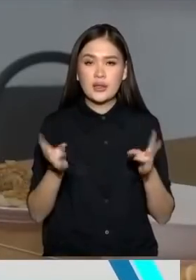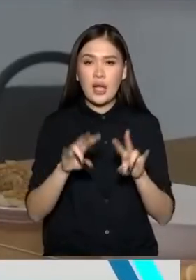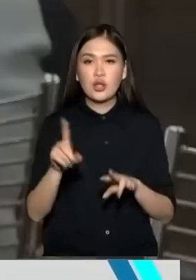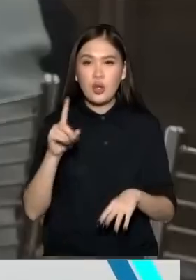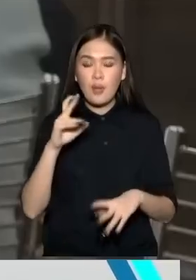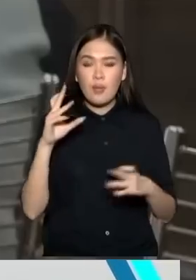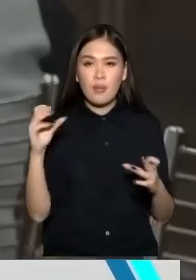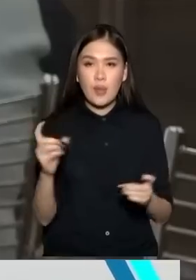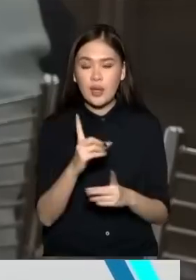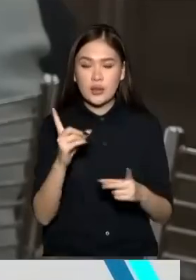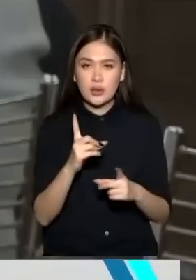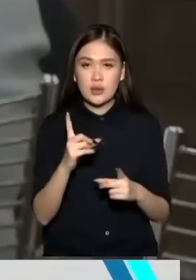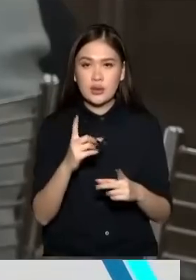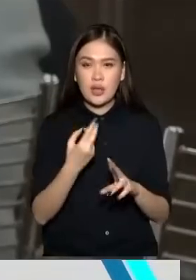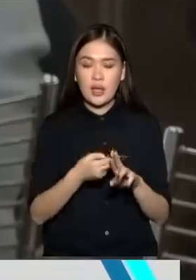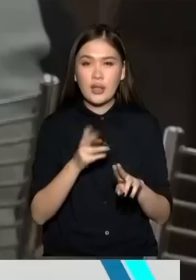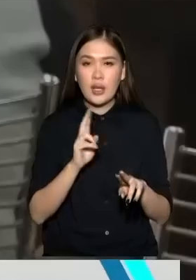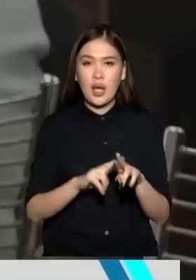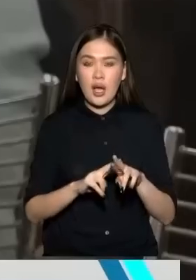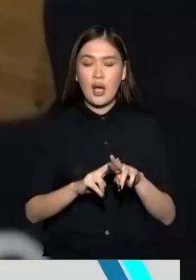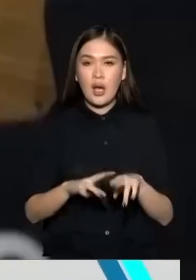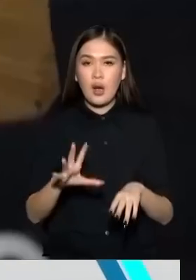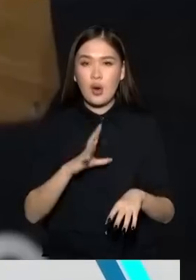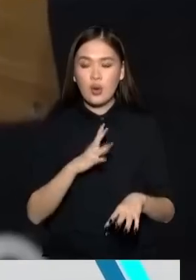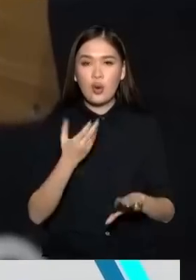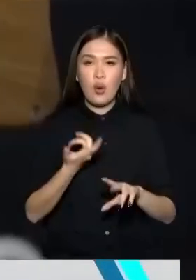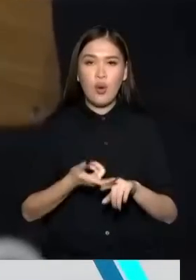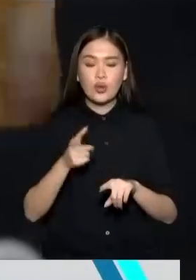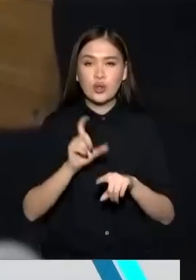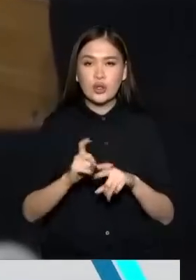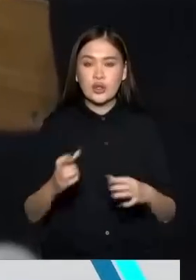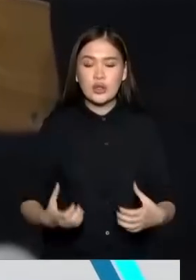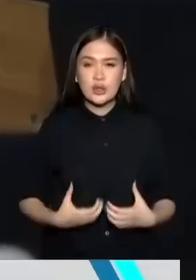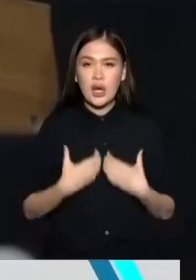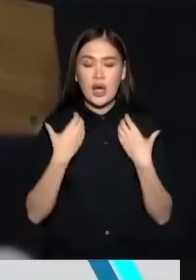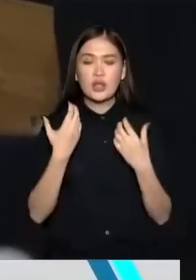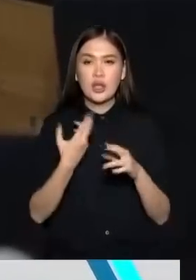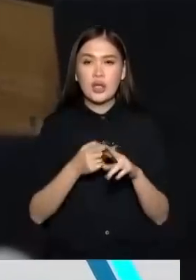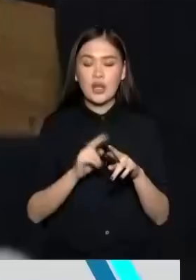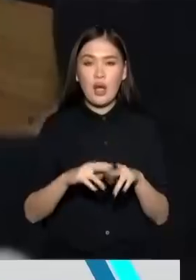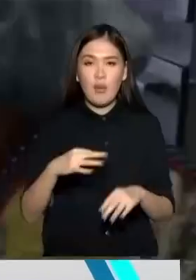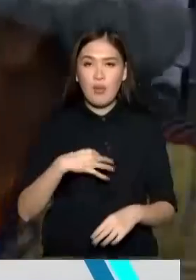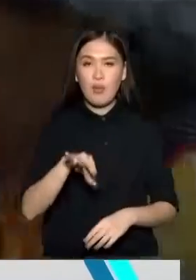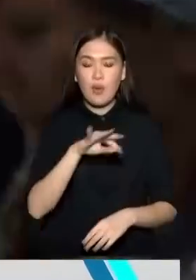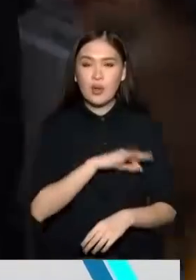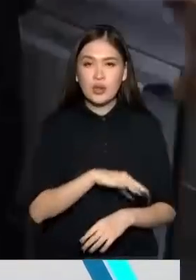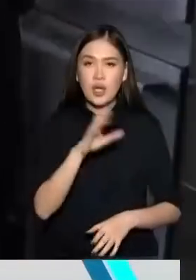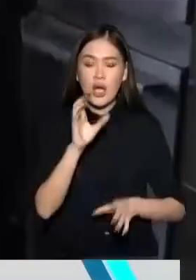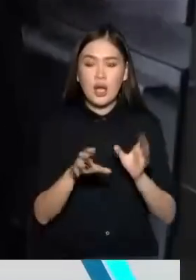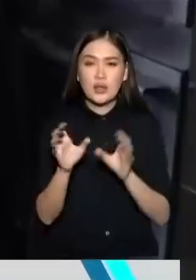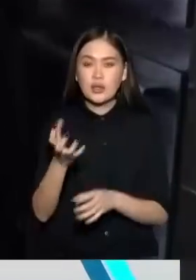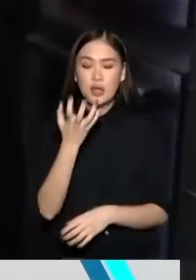без ничего это вообще очень страшная ситуация мы пользуемся обогревателями